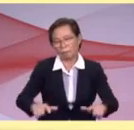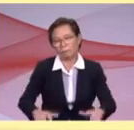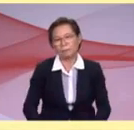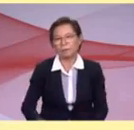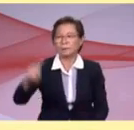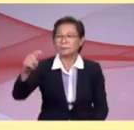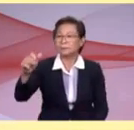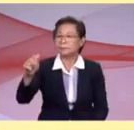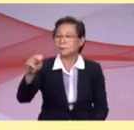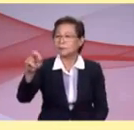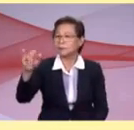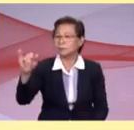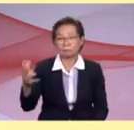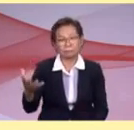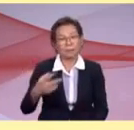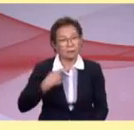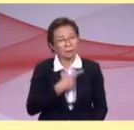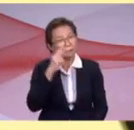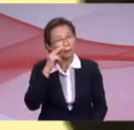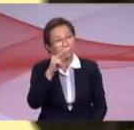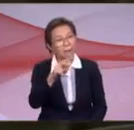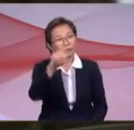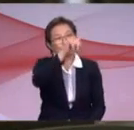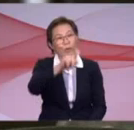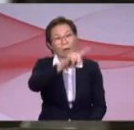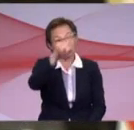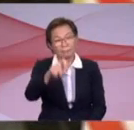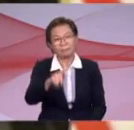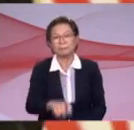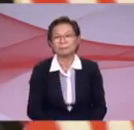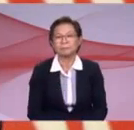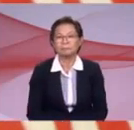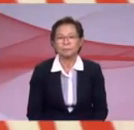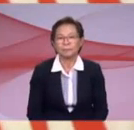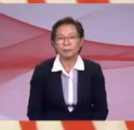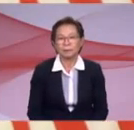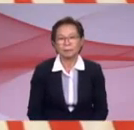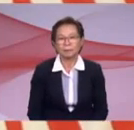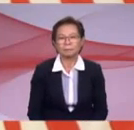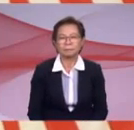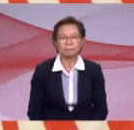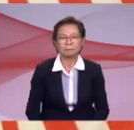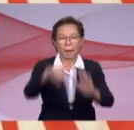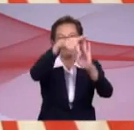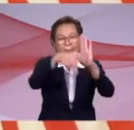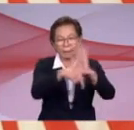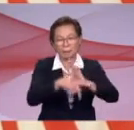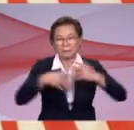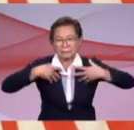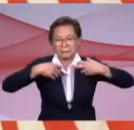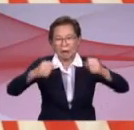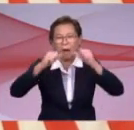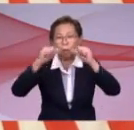Santri. Terima kasih. Jadi kita lihat kepada soalan tersebut. Dalam prinsip kesihatan awam